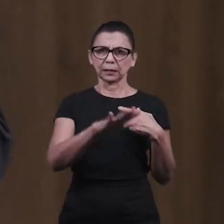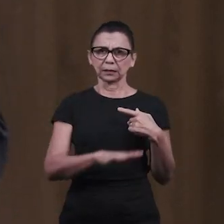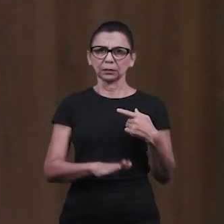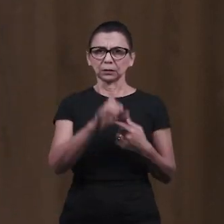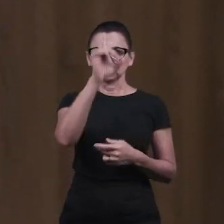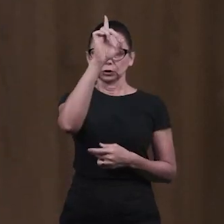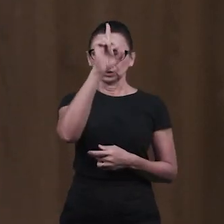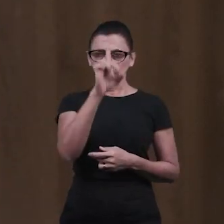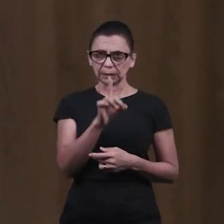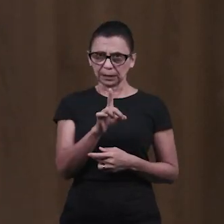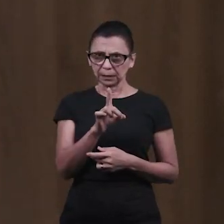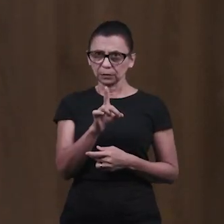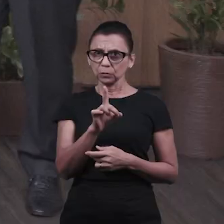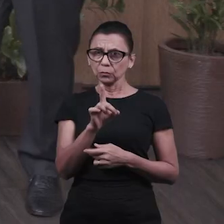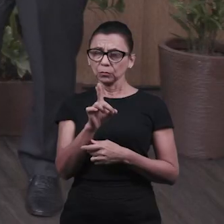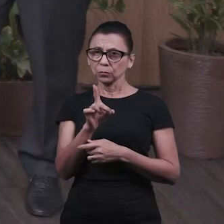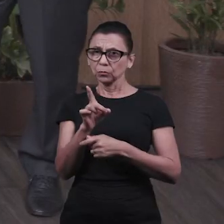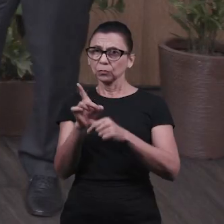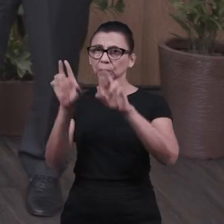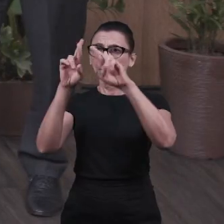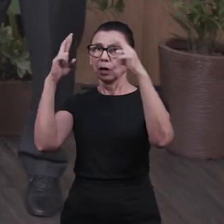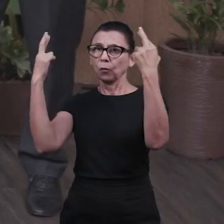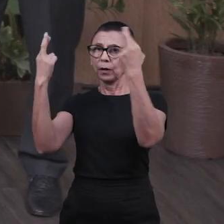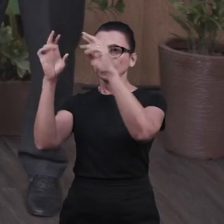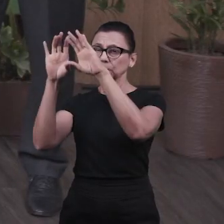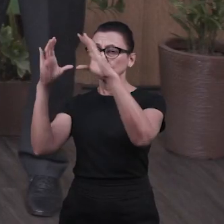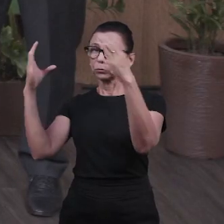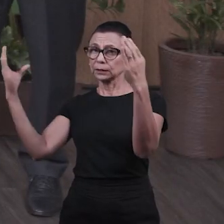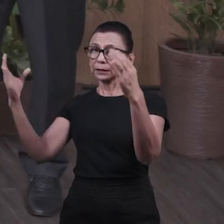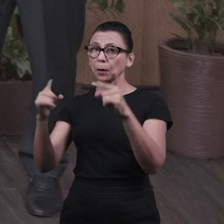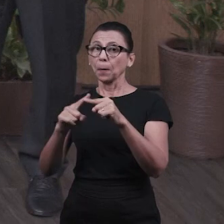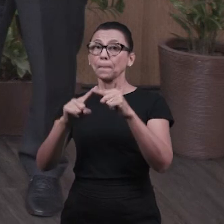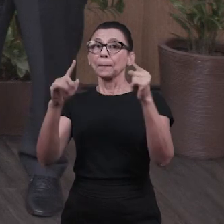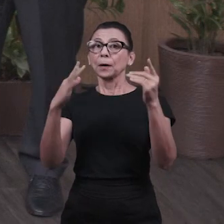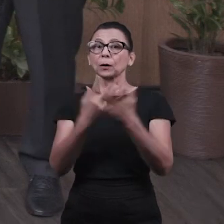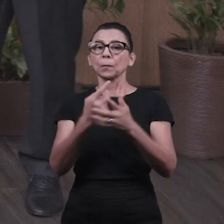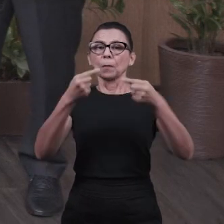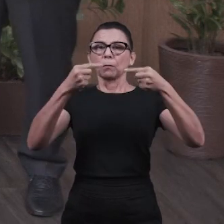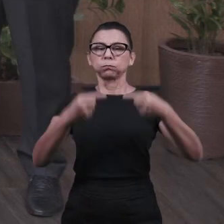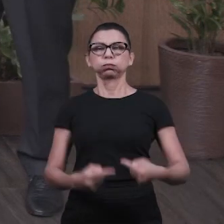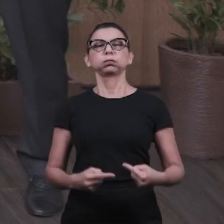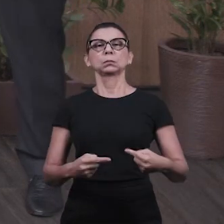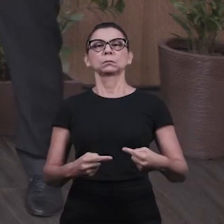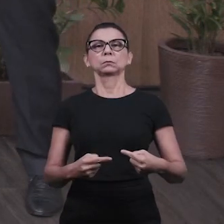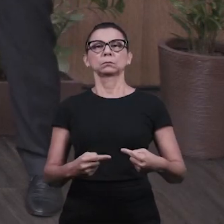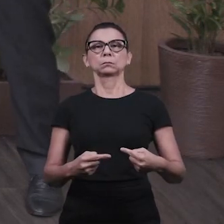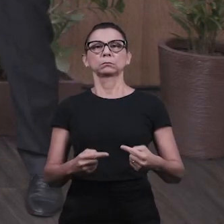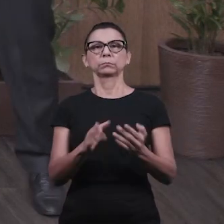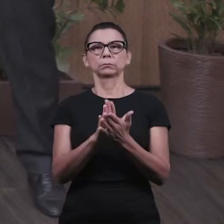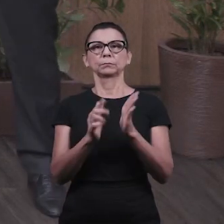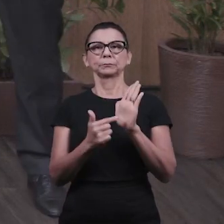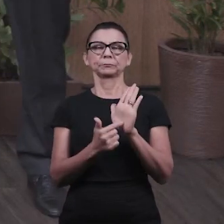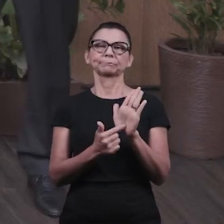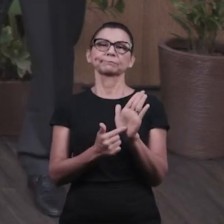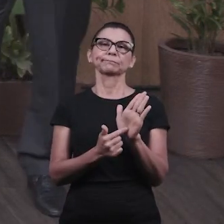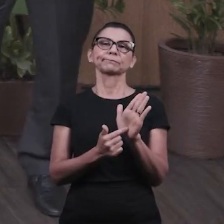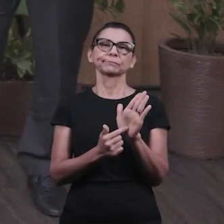des cieux, mais les oppositions existent. Et aussi, Daniel, sont démontrées dans la parole.